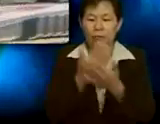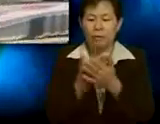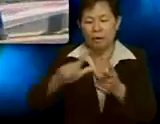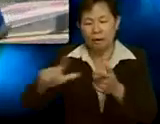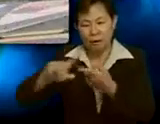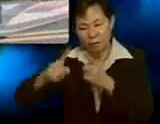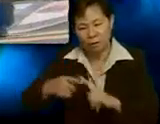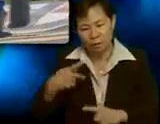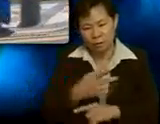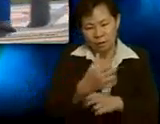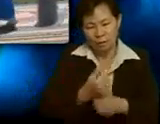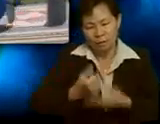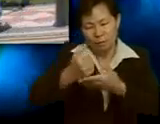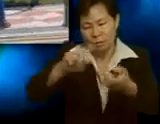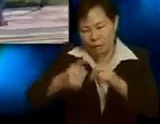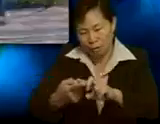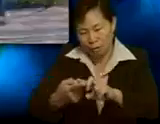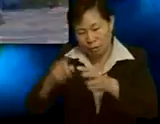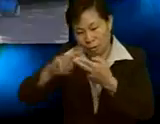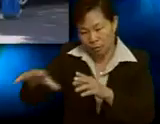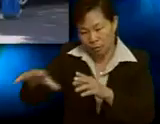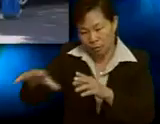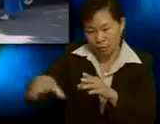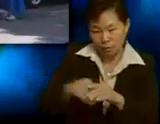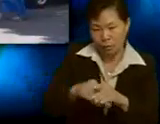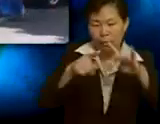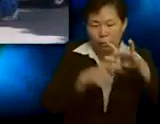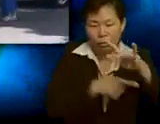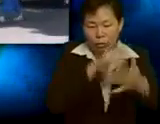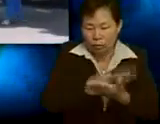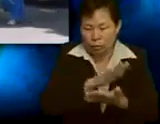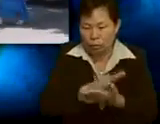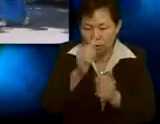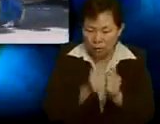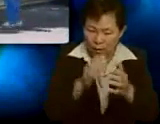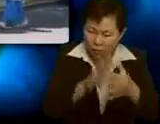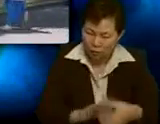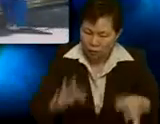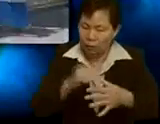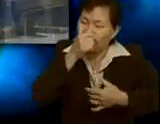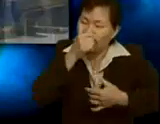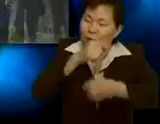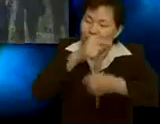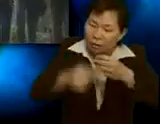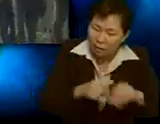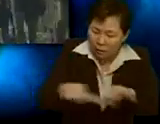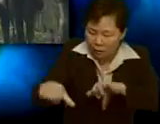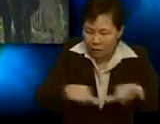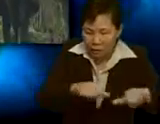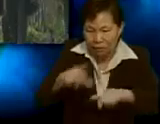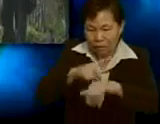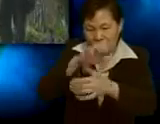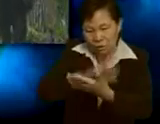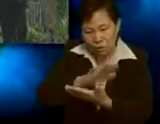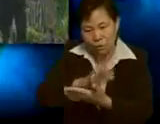Baiklah kawan-kawan, kita juga dapat membantu rakan-rakan yang terlibat dengan kegiatan ponteng sekolah dengan menceritakan perkara yang menarik tentang